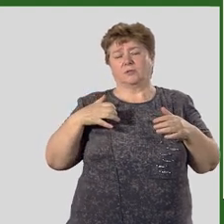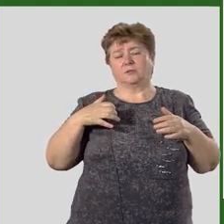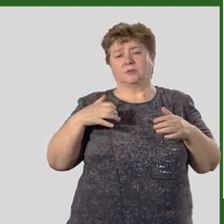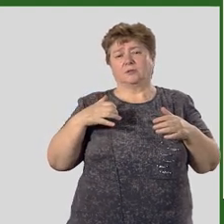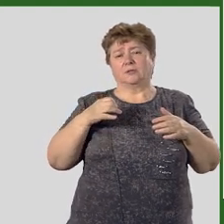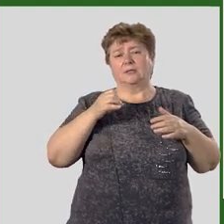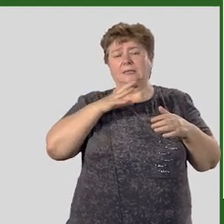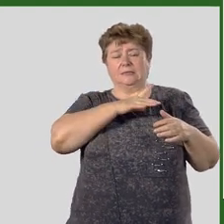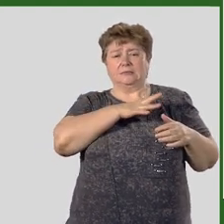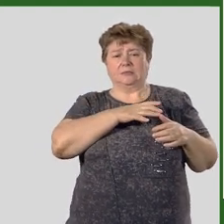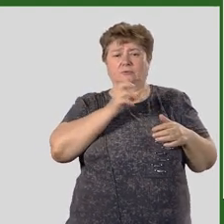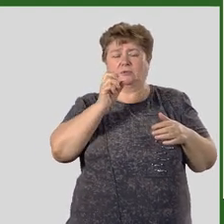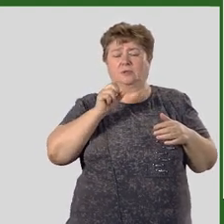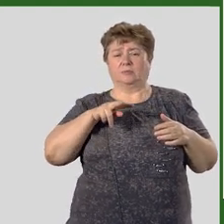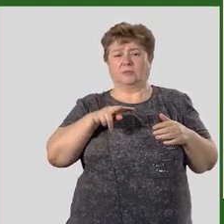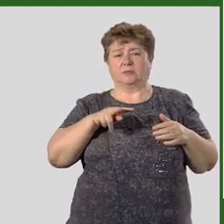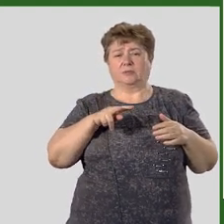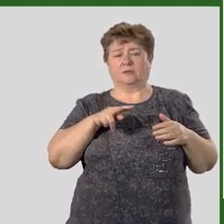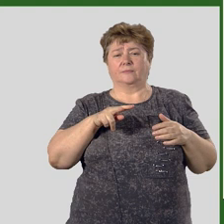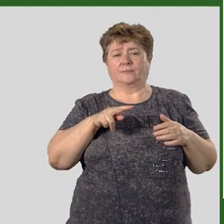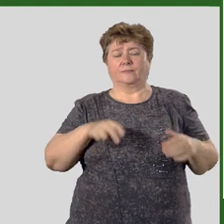Джалалабадской и Сыкульской областях.